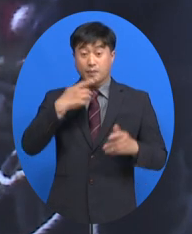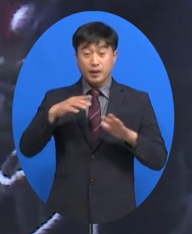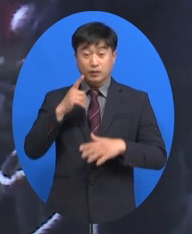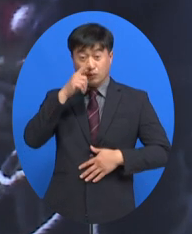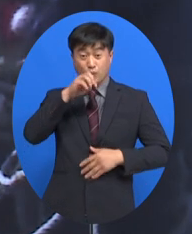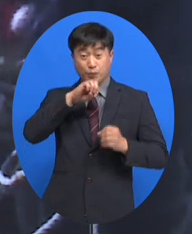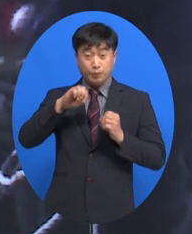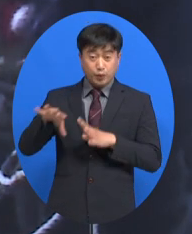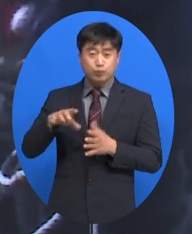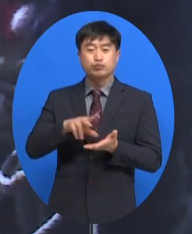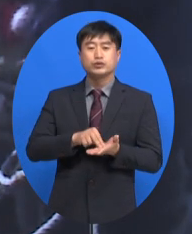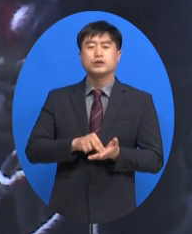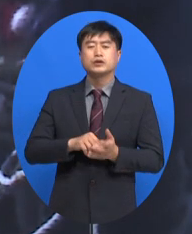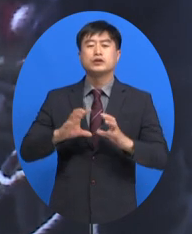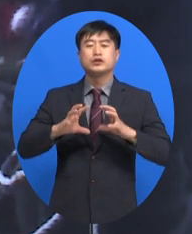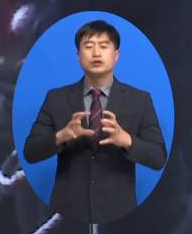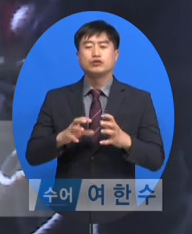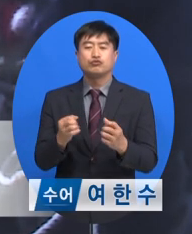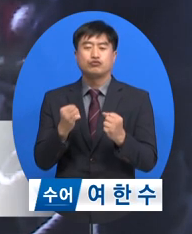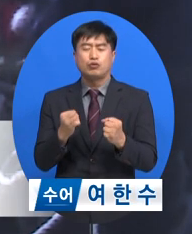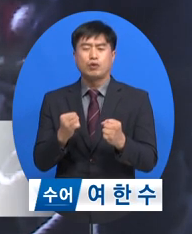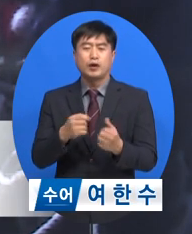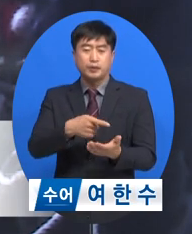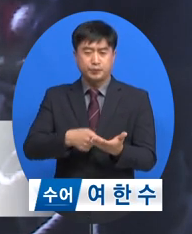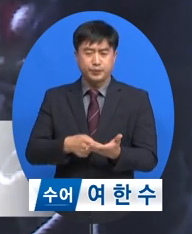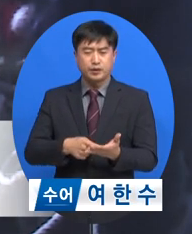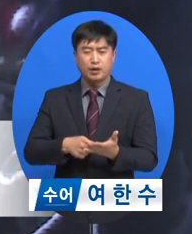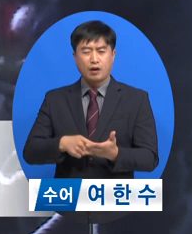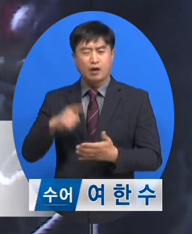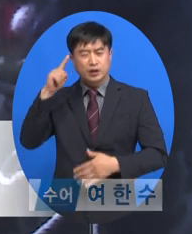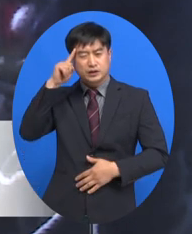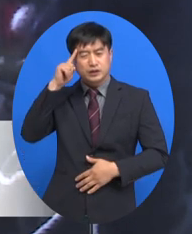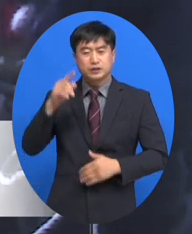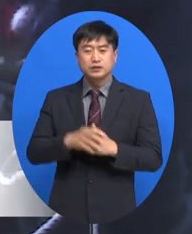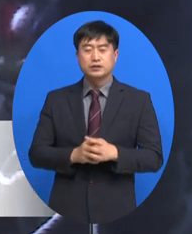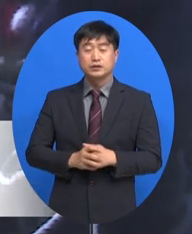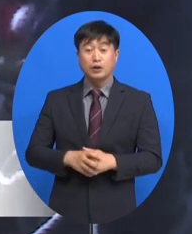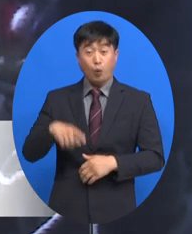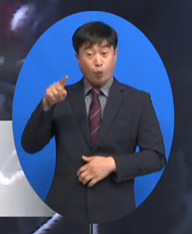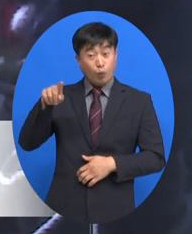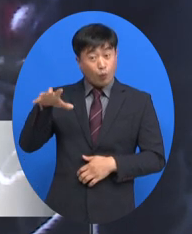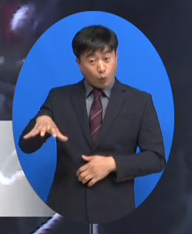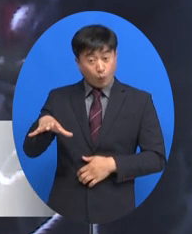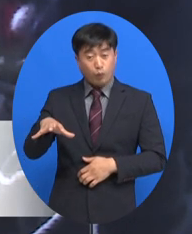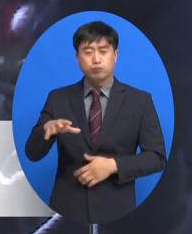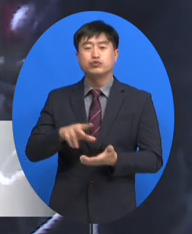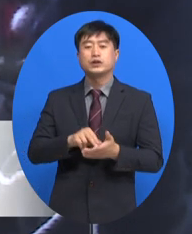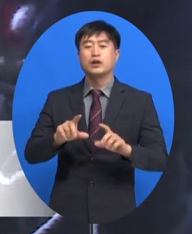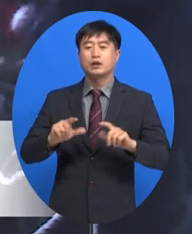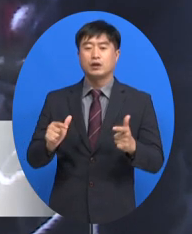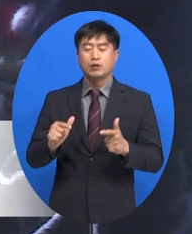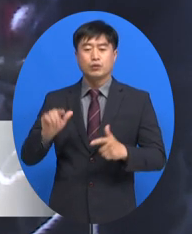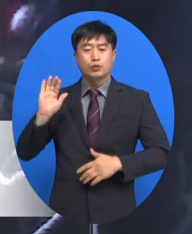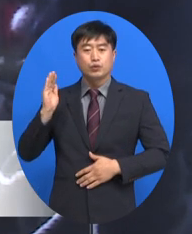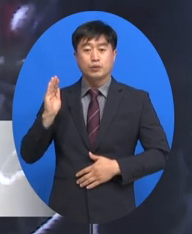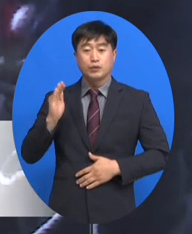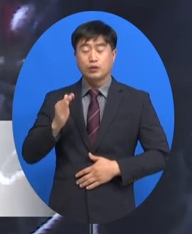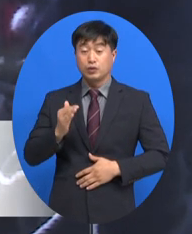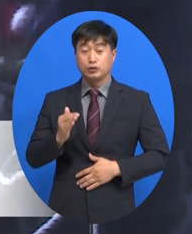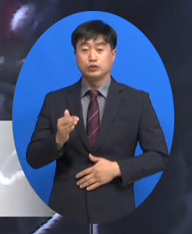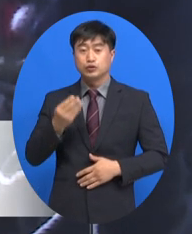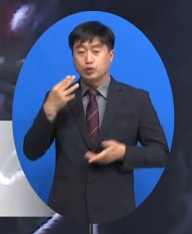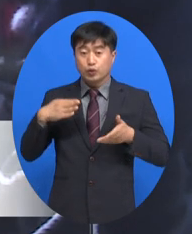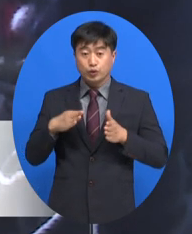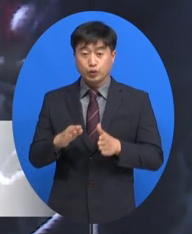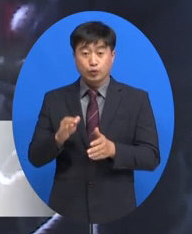해양 쓰레기 문제, 지구 건강을 해치는 골칫덩이가 되어가고 있습니다. 어느 한 곳의 문제가 아니라서 최근 경기도와